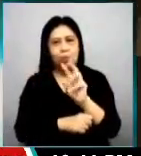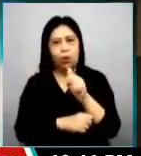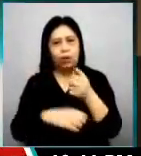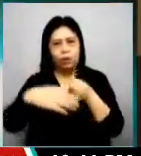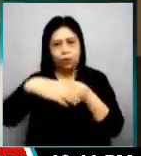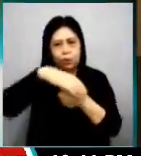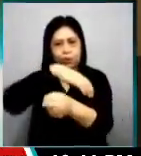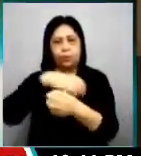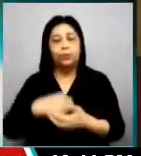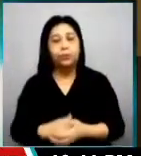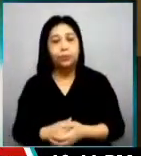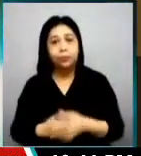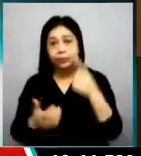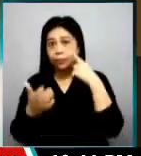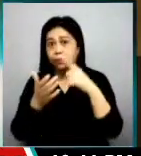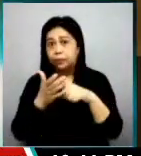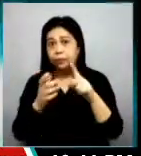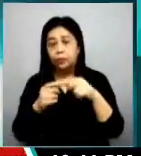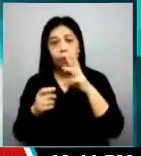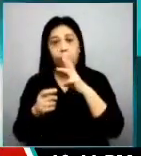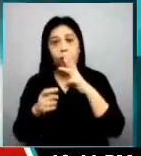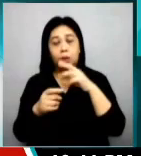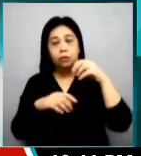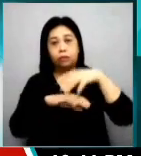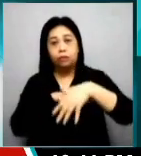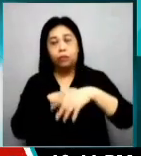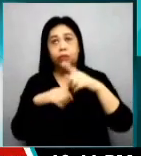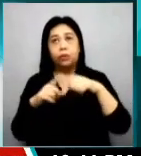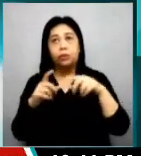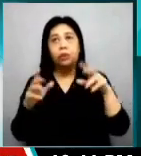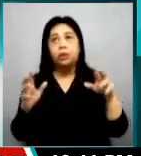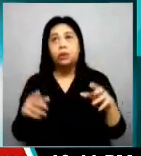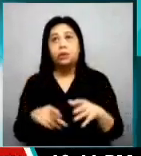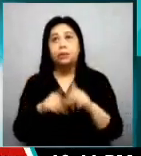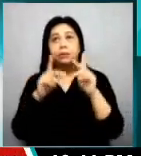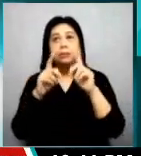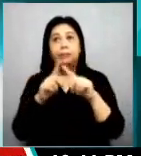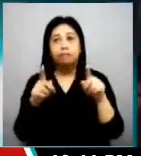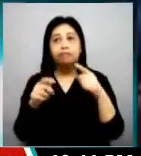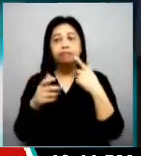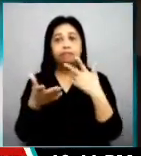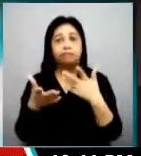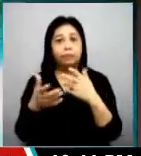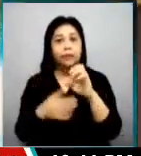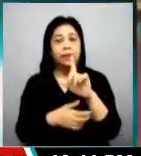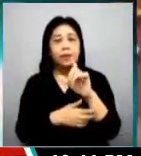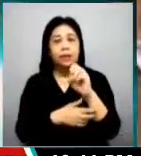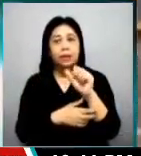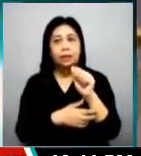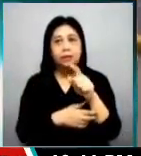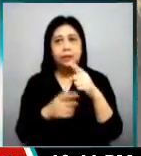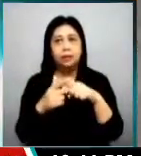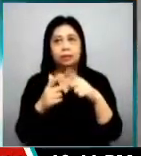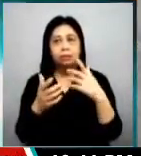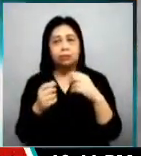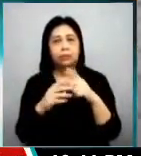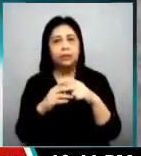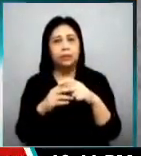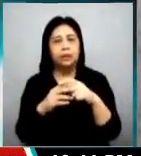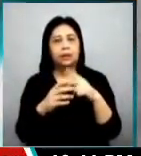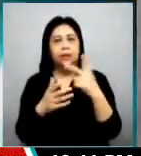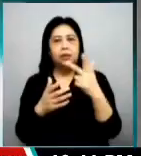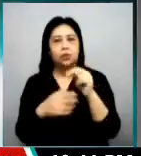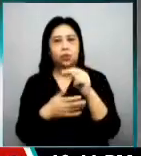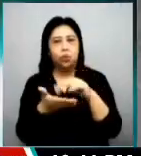Kita ang pagtagas ng tubig mula sa tiles. Bahagya ng humina ang Tropical Storm Elsa na nanalasa sa tri-state region ng New York,